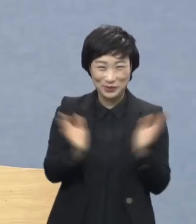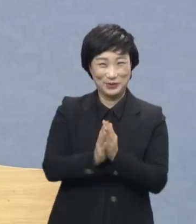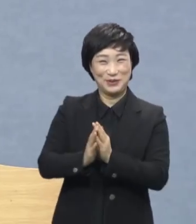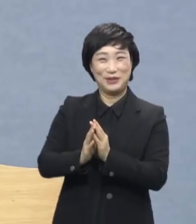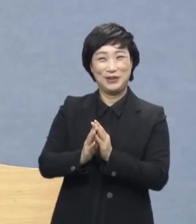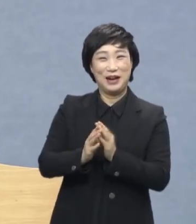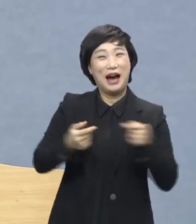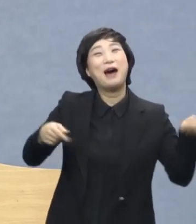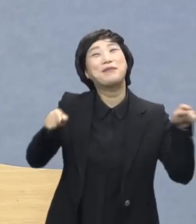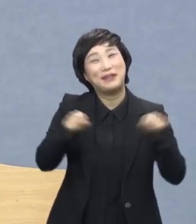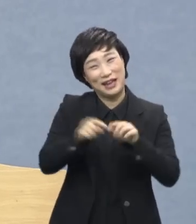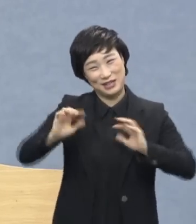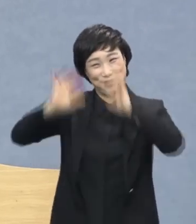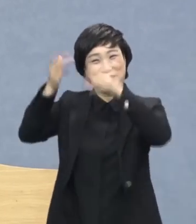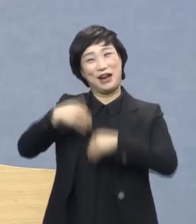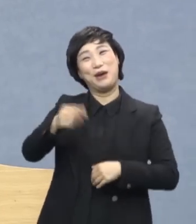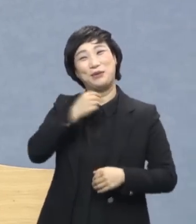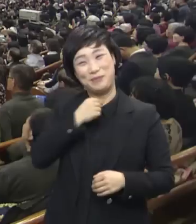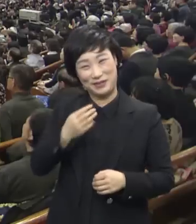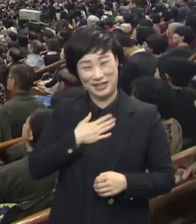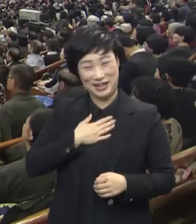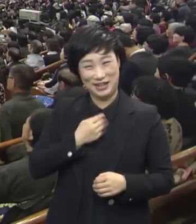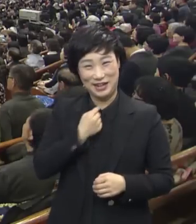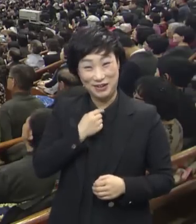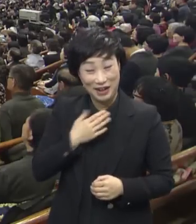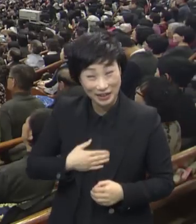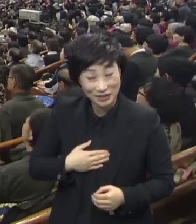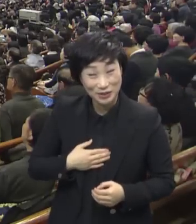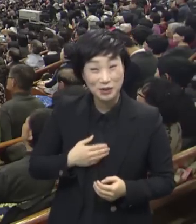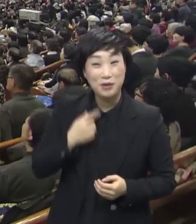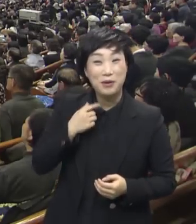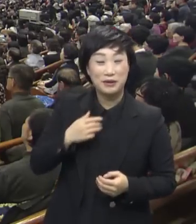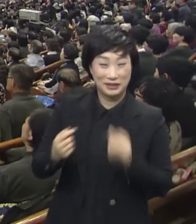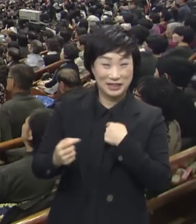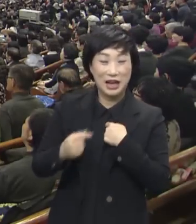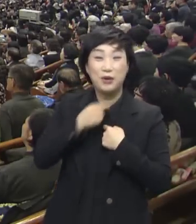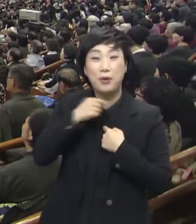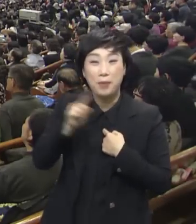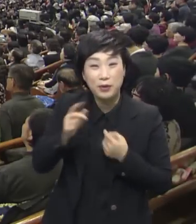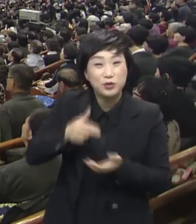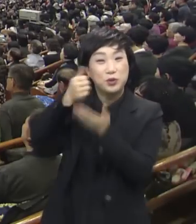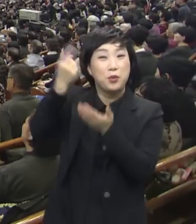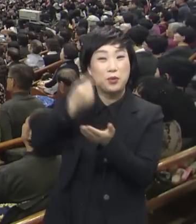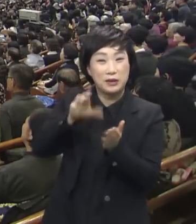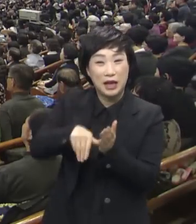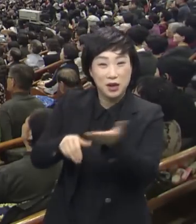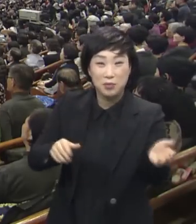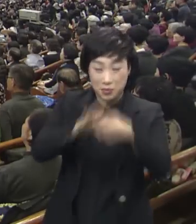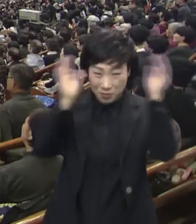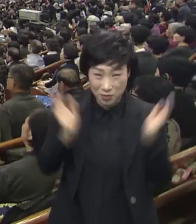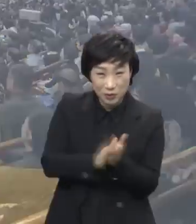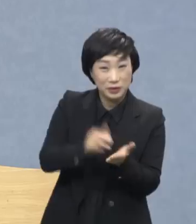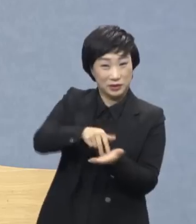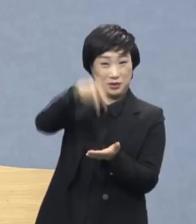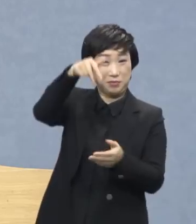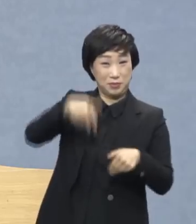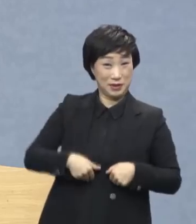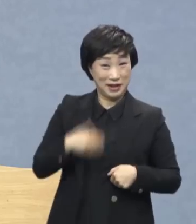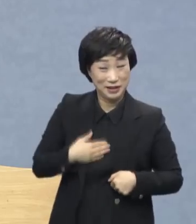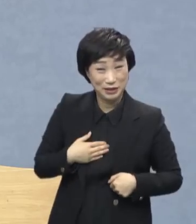거지. 목사님 소원이 먹었어. 주님 오시면 대림 받는 것이지. 바로 그렇다면